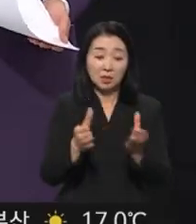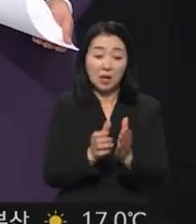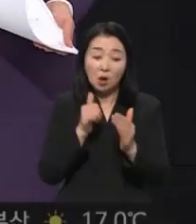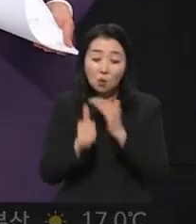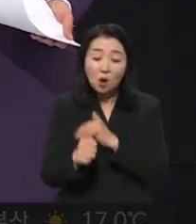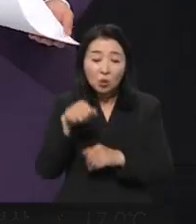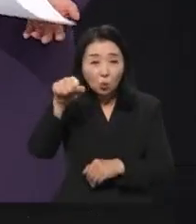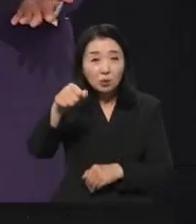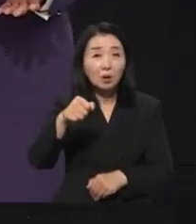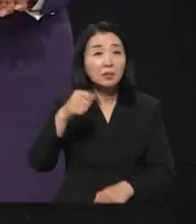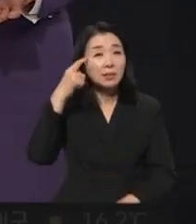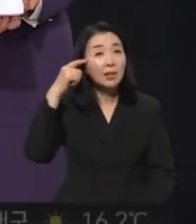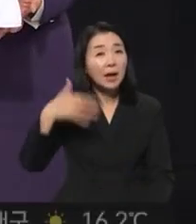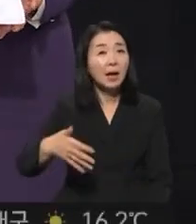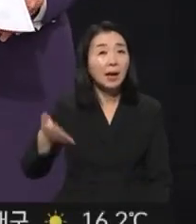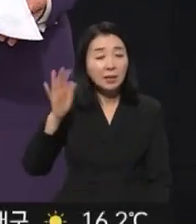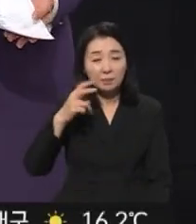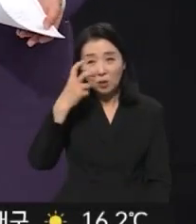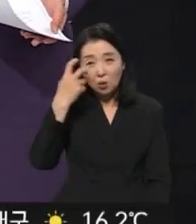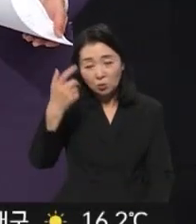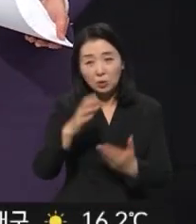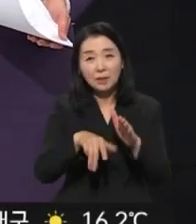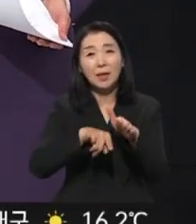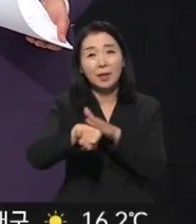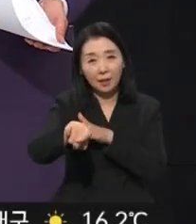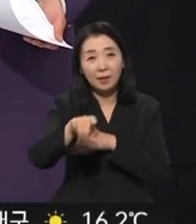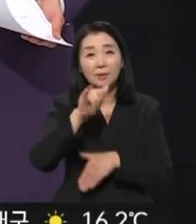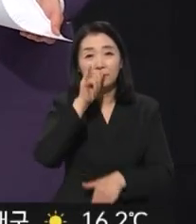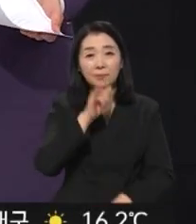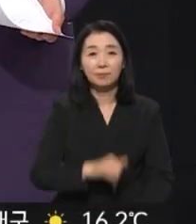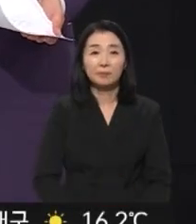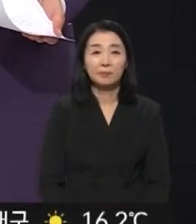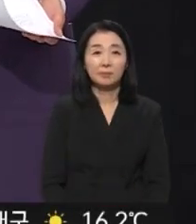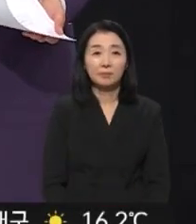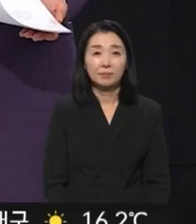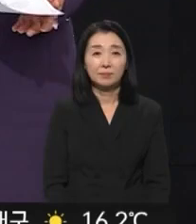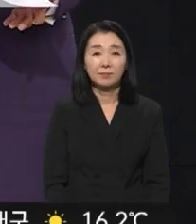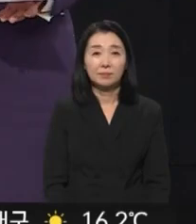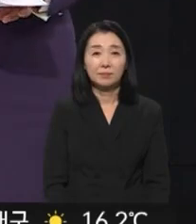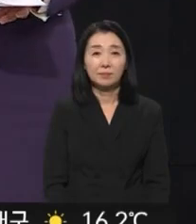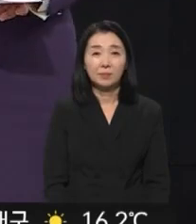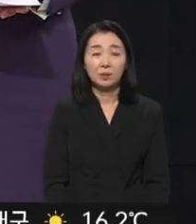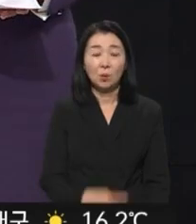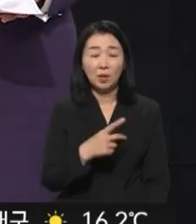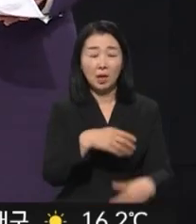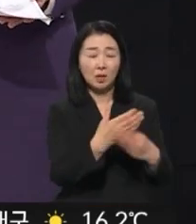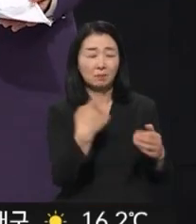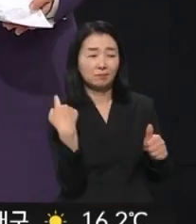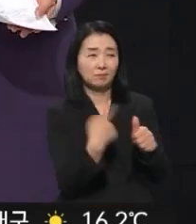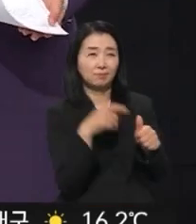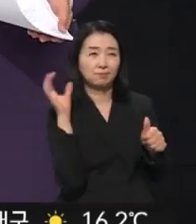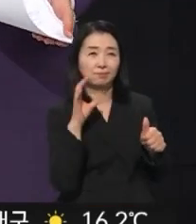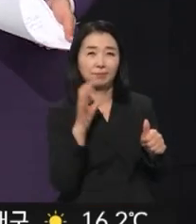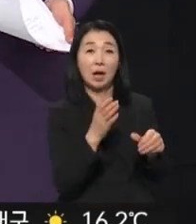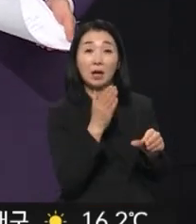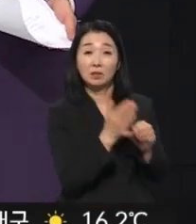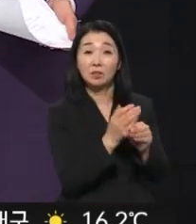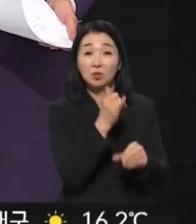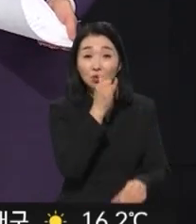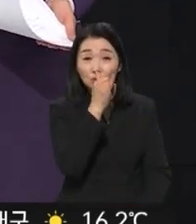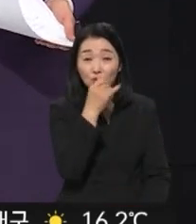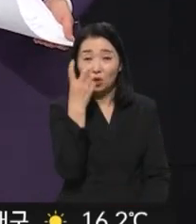밝히진 않았지만 여론조사에서 선두권을 달리고 있습니다. 반면 연일 야권을 향한 강경한 메시지를 내고